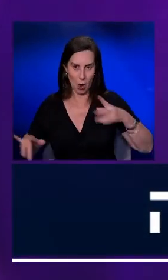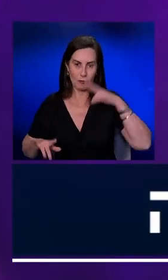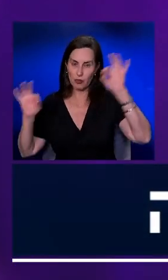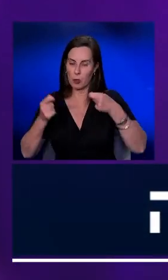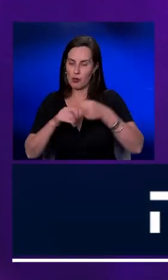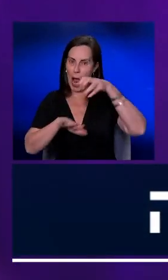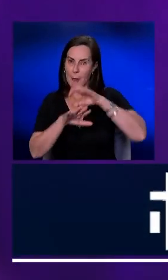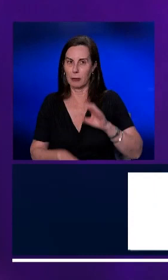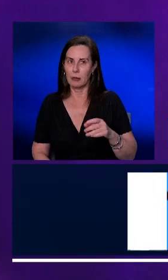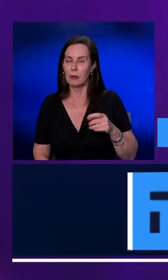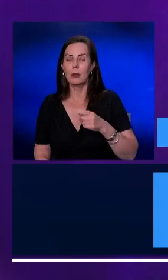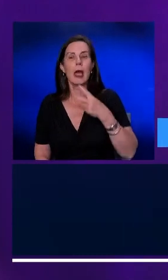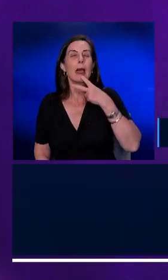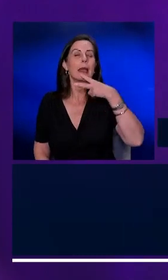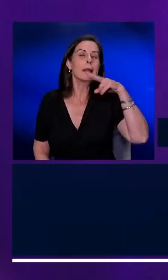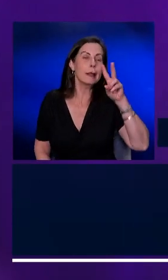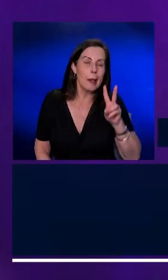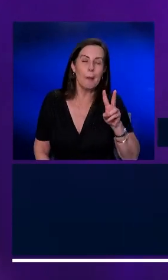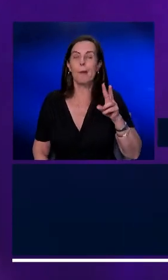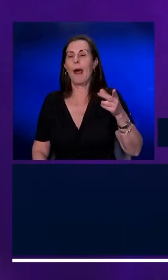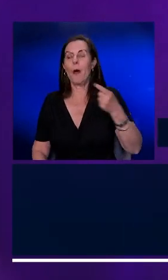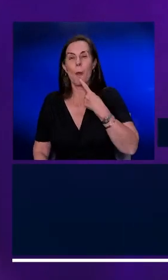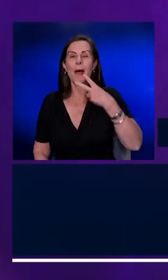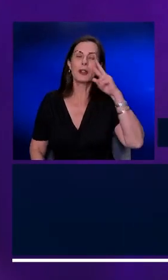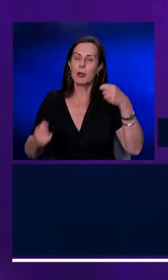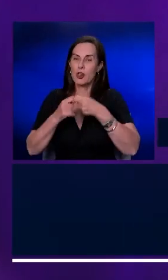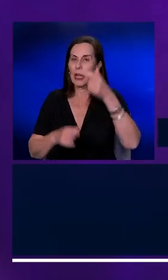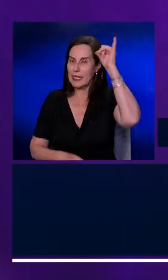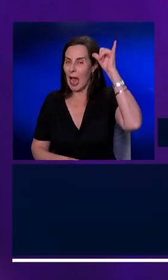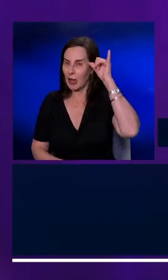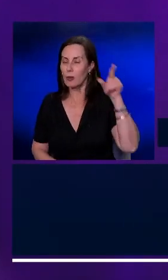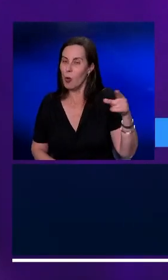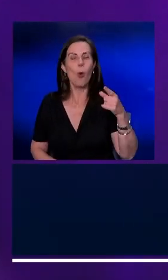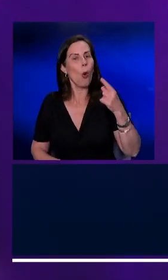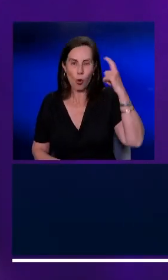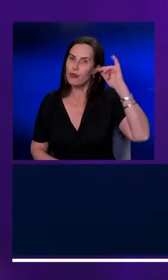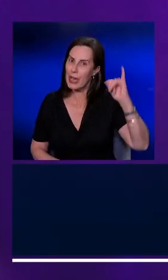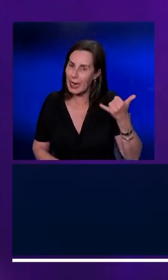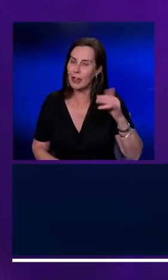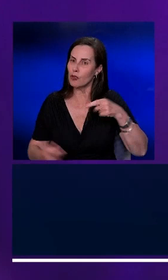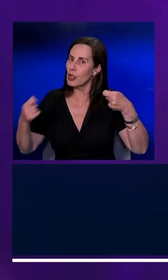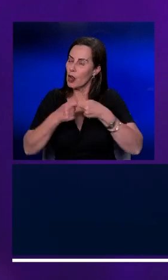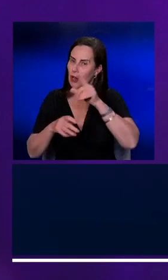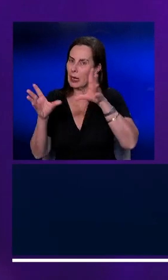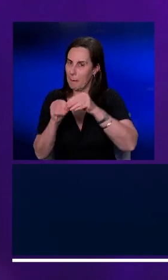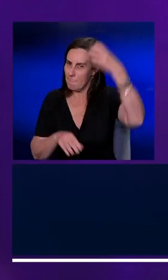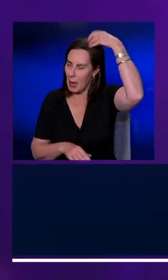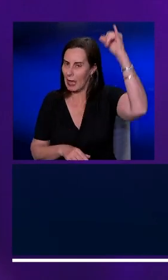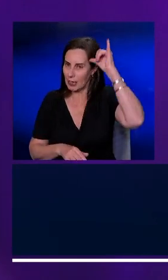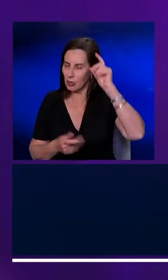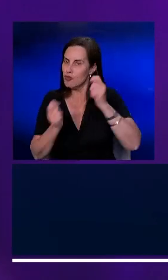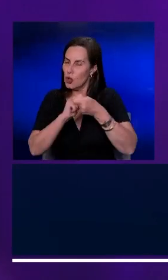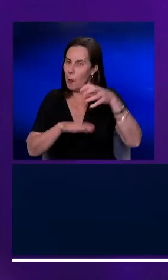את ההבטחה לתיאום הדוק מול הירדנים, ממש קשור להר הבית. שמענו את מנסור בס אופטימי, שיהיה גם ממש שינוי